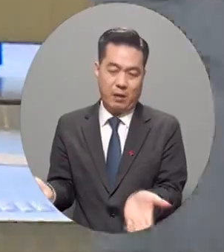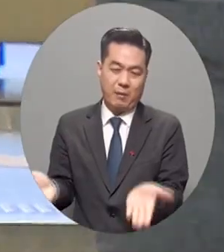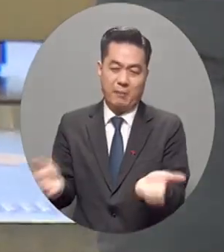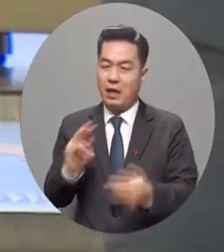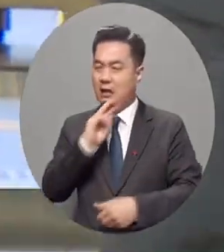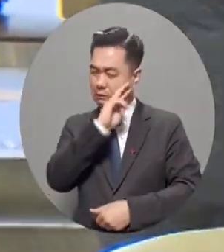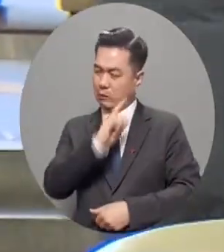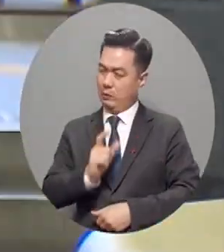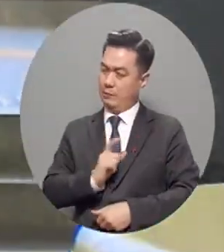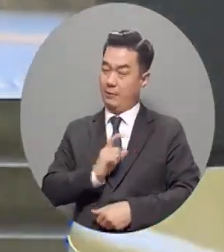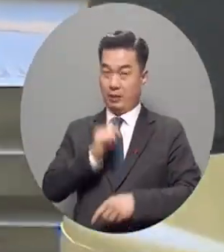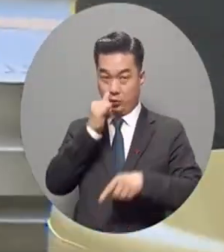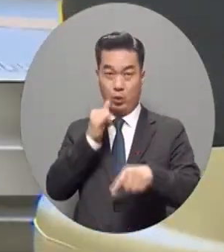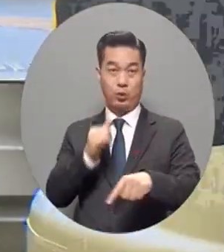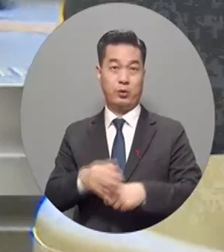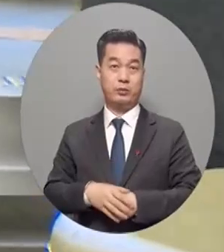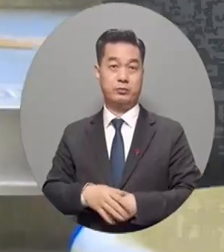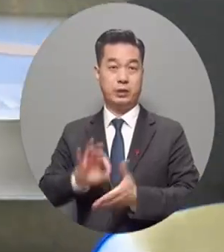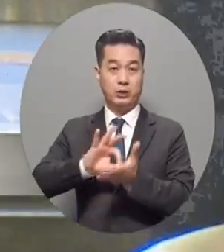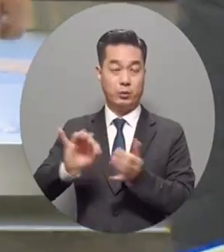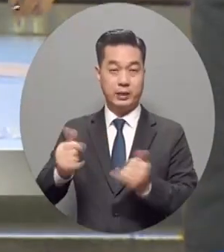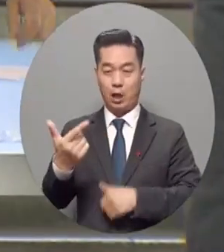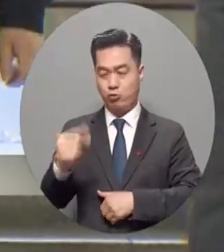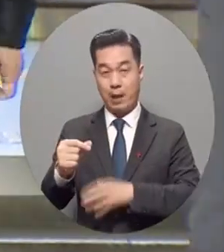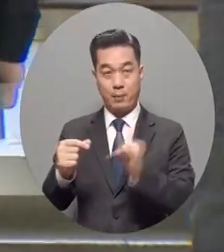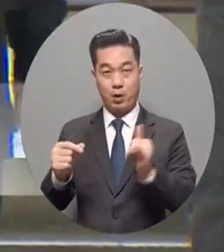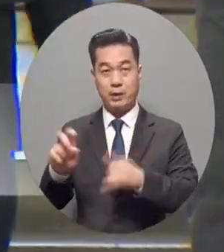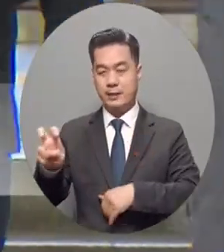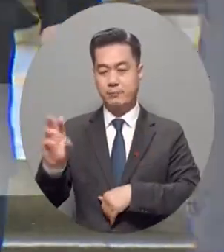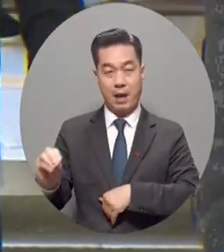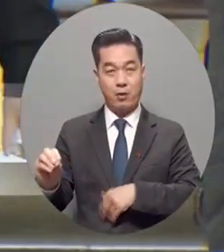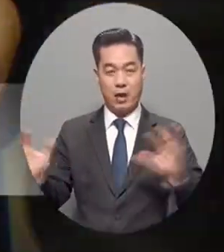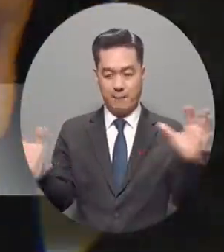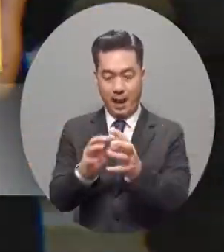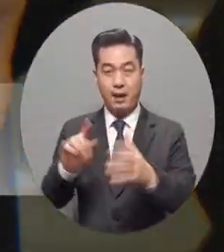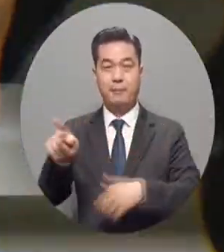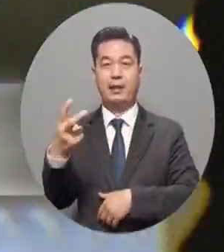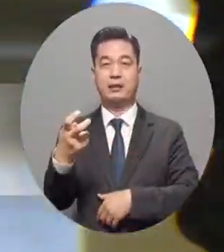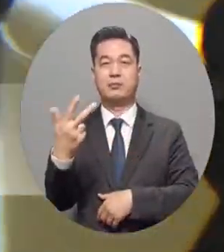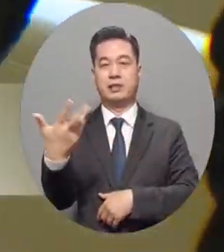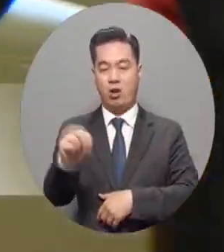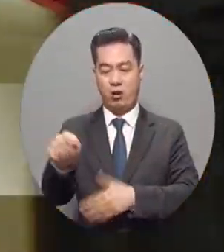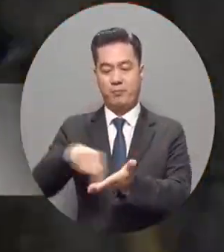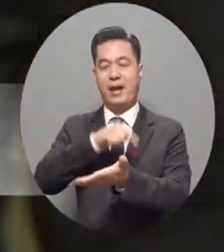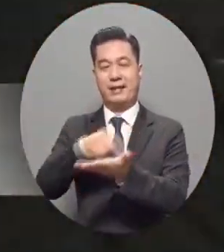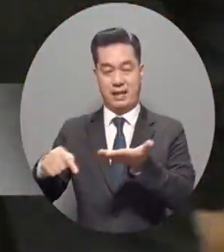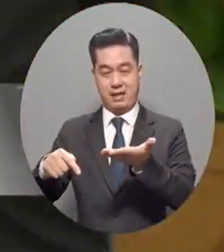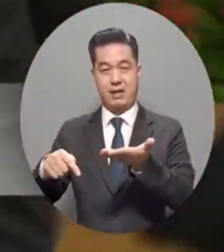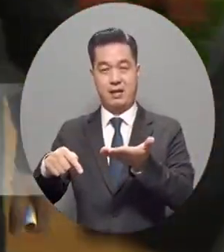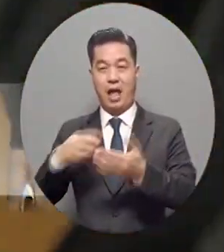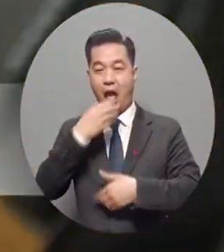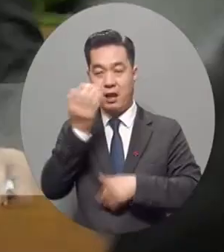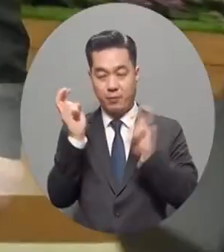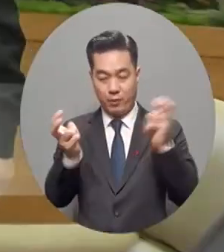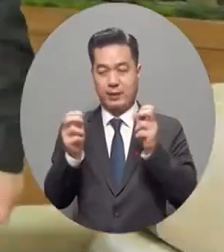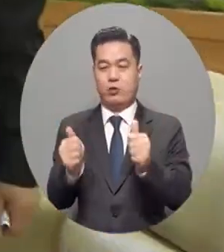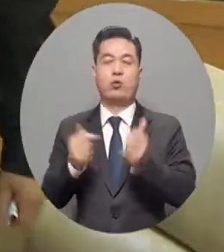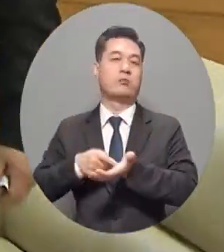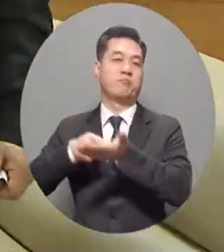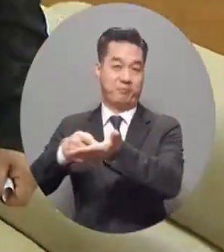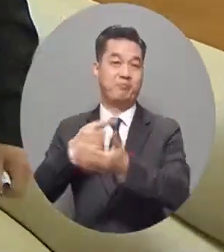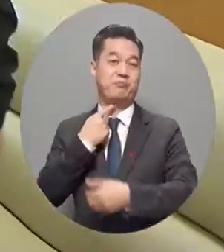제기됐습니다. 소비자 6만여 명이 20만 원씩 총 127억 원을 배상하라고 애플을 상대로 소송을